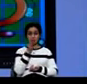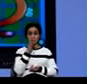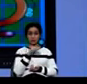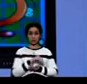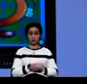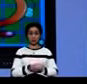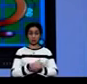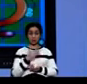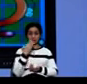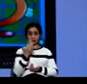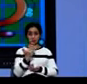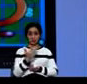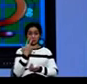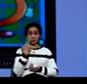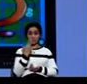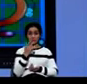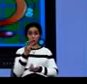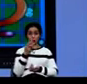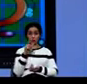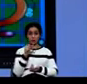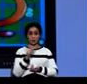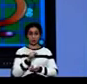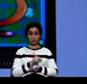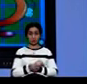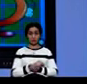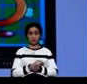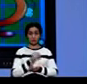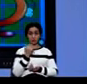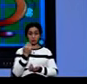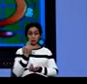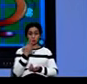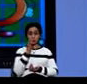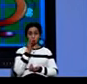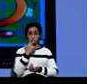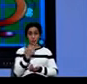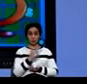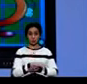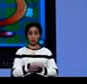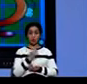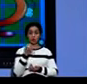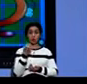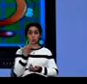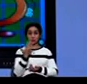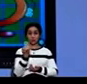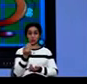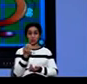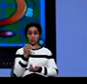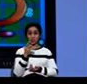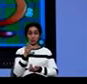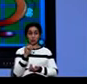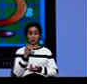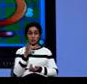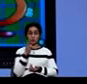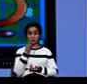тебе лет? Тебе 3 года. Сен учёшдасан. Сколько ему